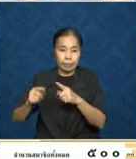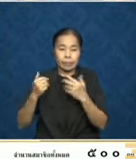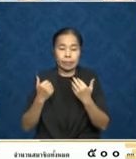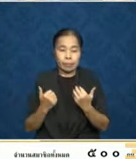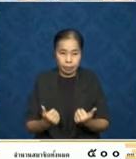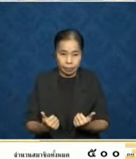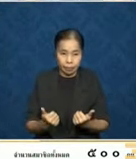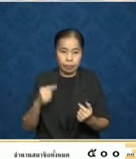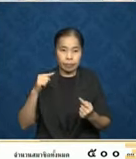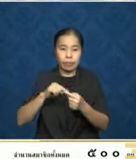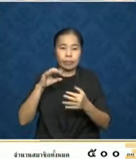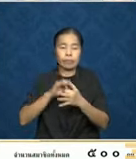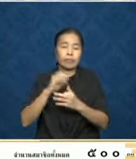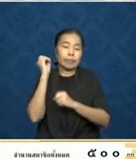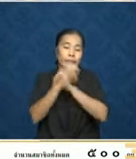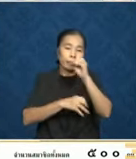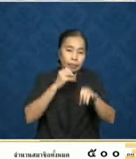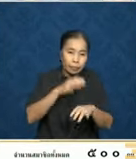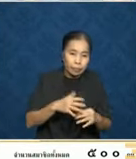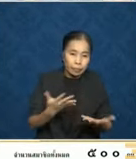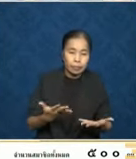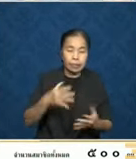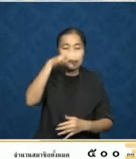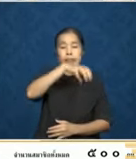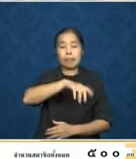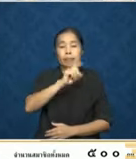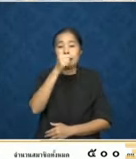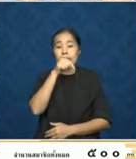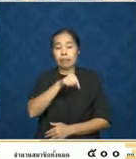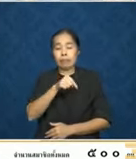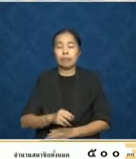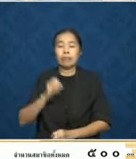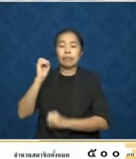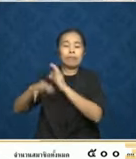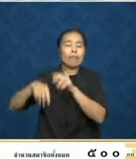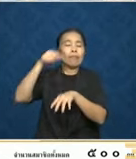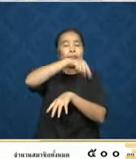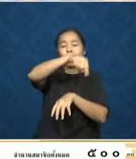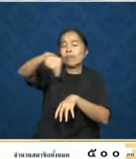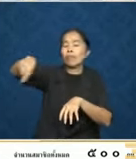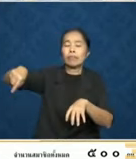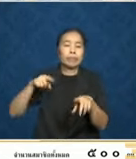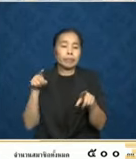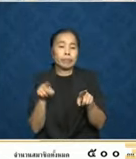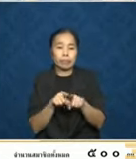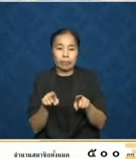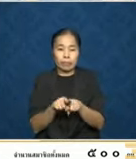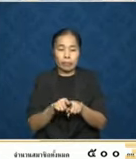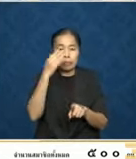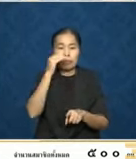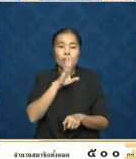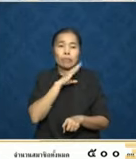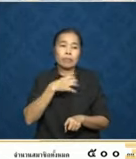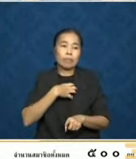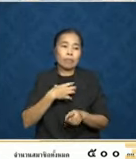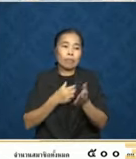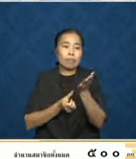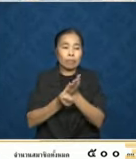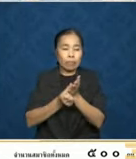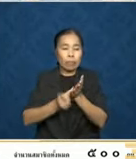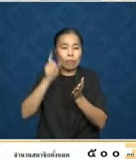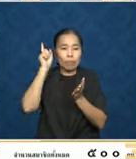บ่อขยะไม่ว่าจะเป็นบ่อขยะแพร่กระสาใหม่แห่งนี้หรือบ่อขยะที่ไหนก็ตามหากจะแก้ที่ต้นทางก็ต้อง